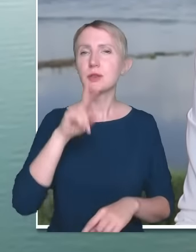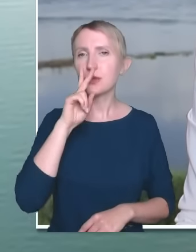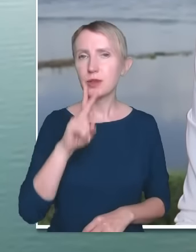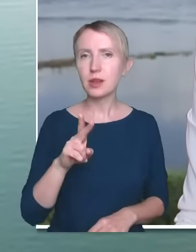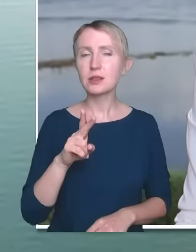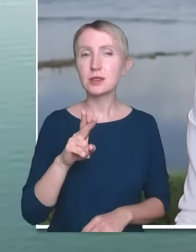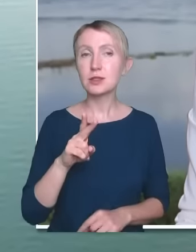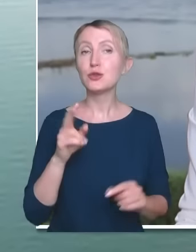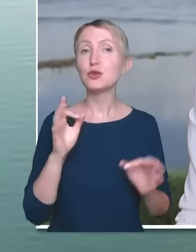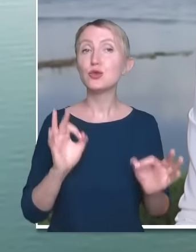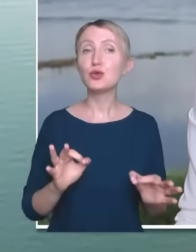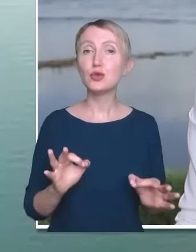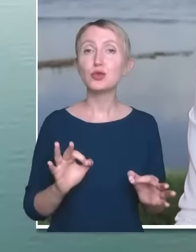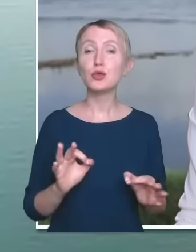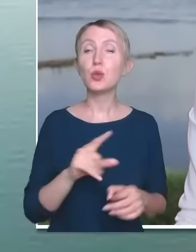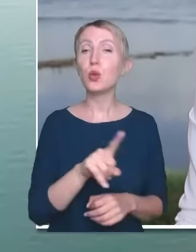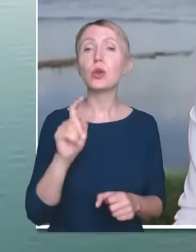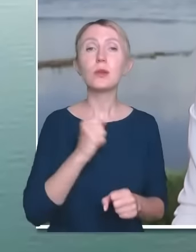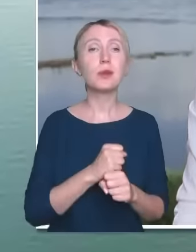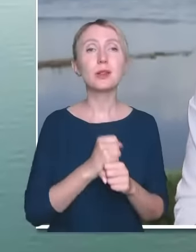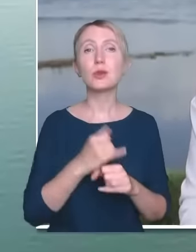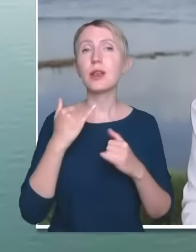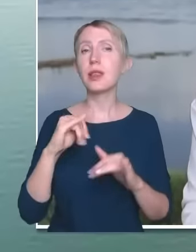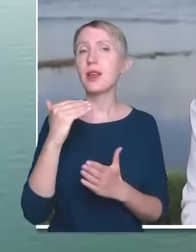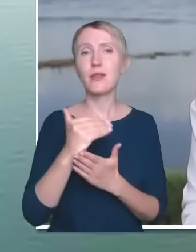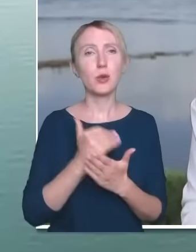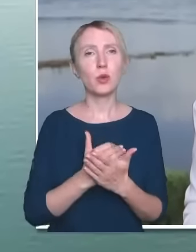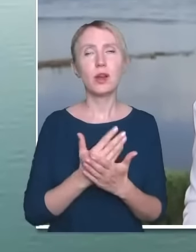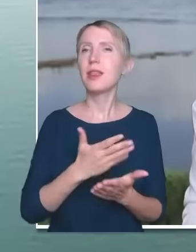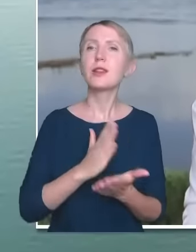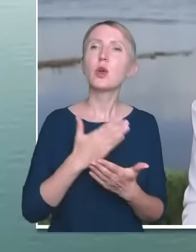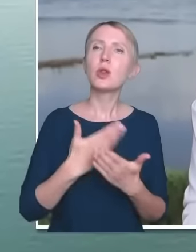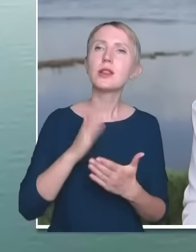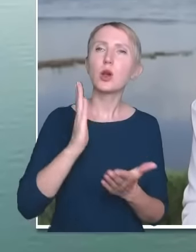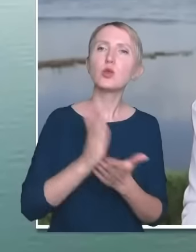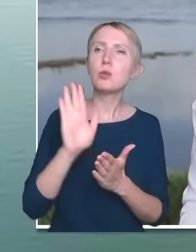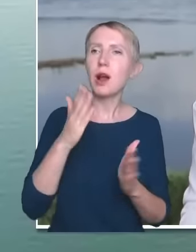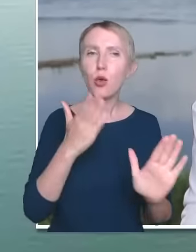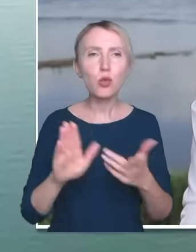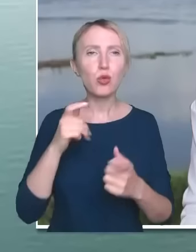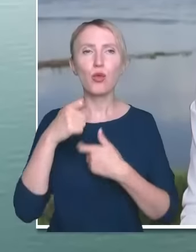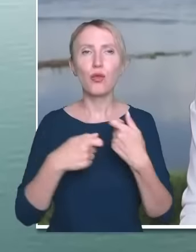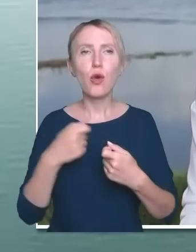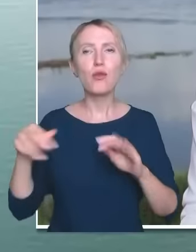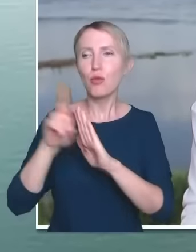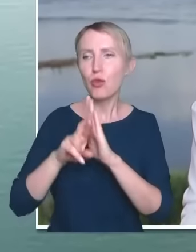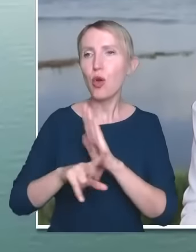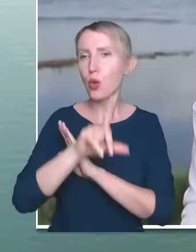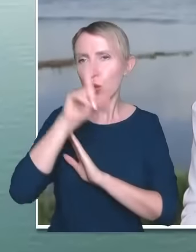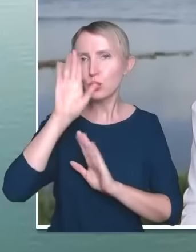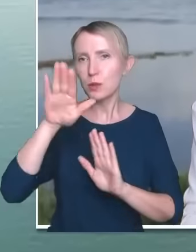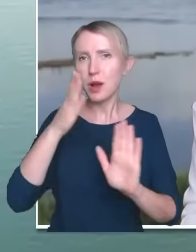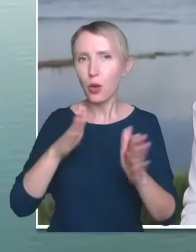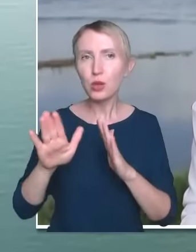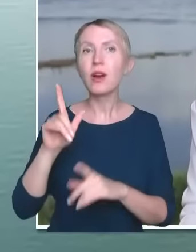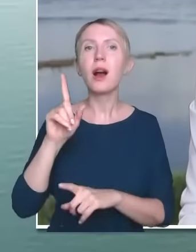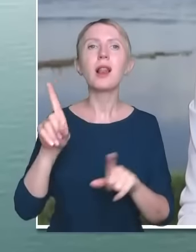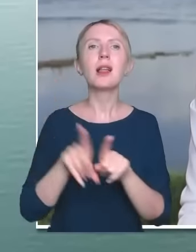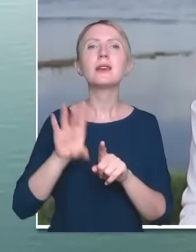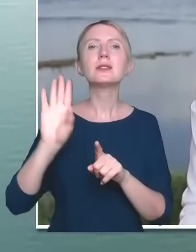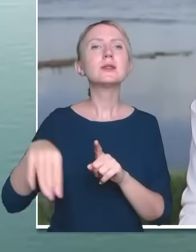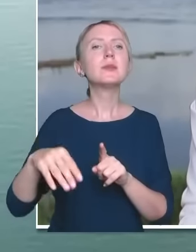że dzisiaj oni pracują w zupełnie innych warunkach. Nie tylko dlatego, że mają narzędzia, mają procedury, mają ludzi, ale również dlatego, że mają